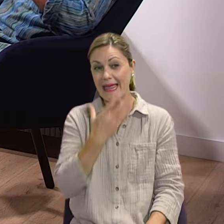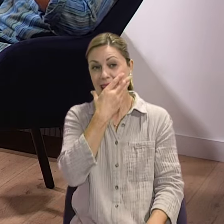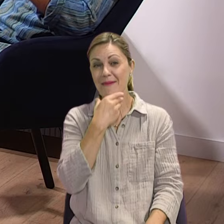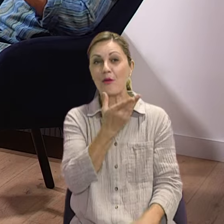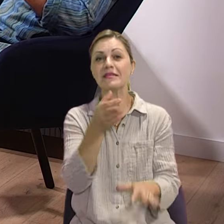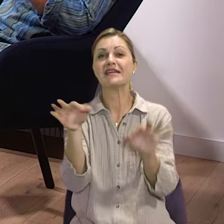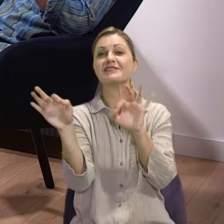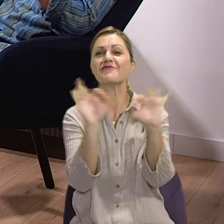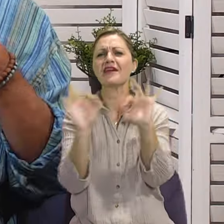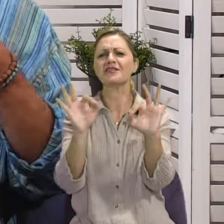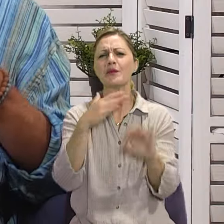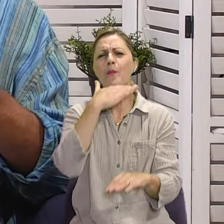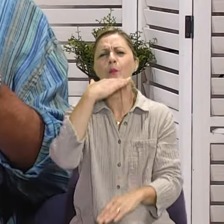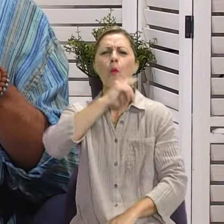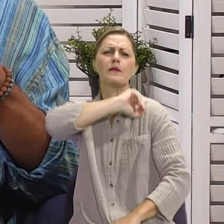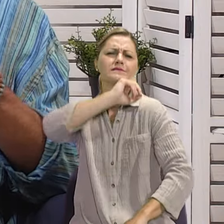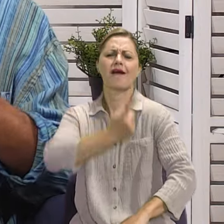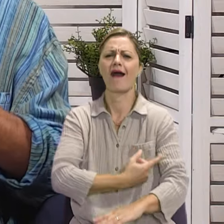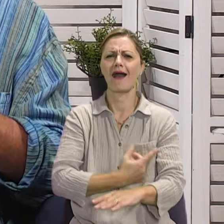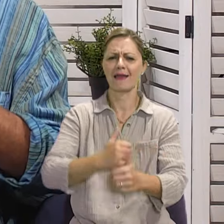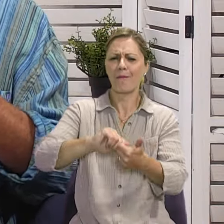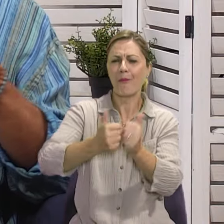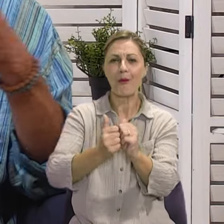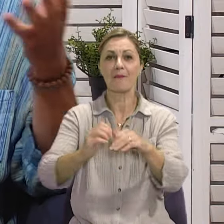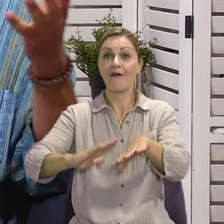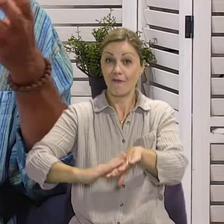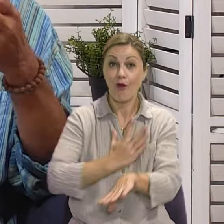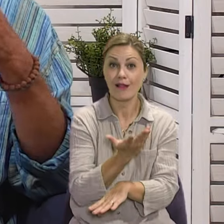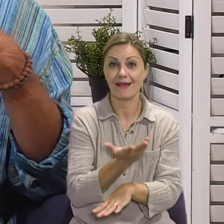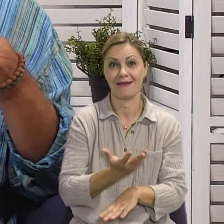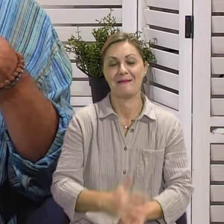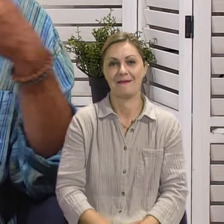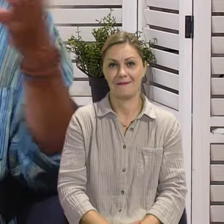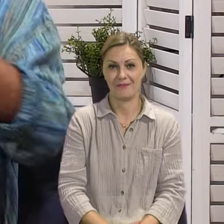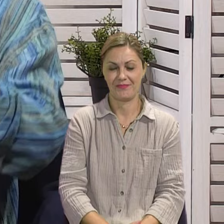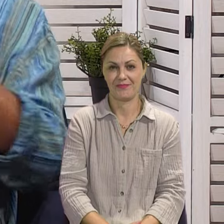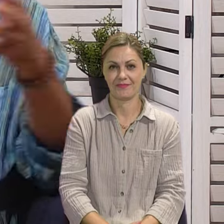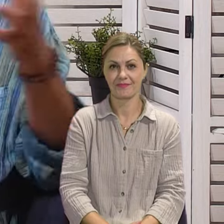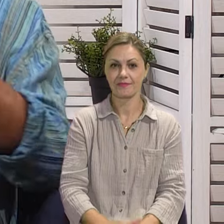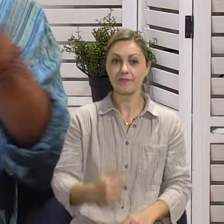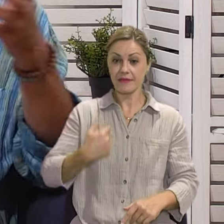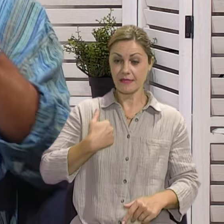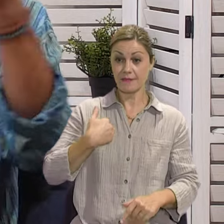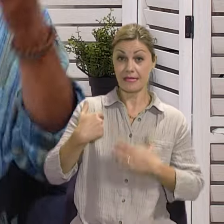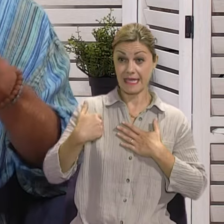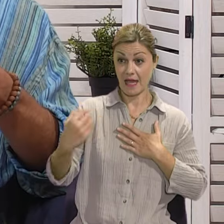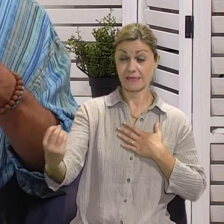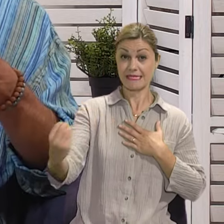tu mladost i tu borbu. Jer meni su uvijek govorili, nemoj toliko